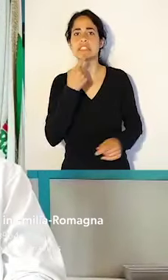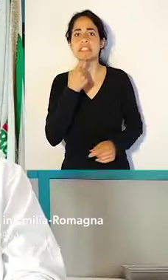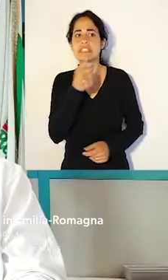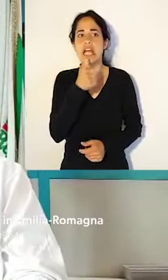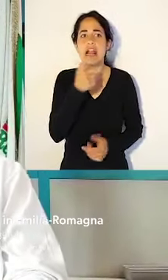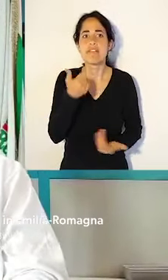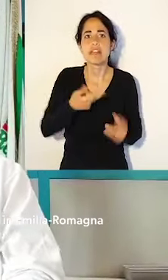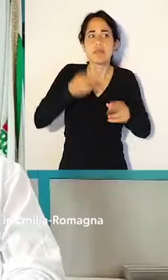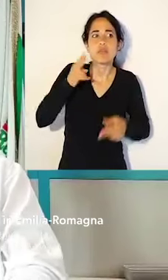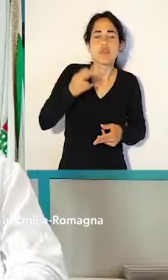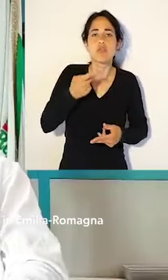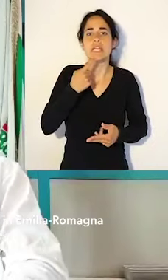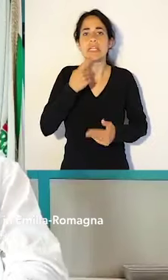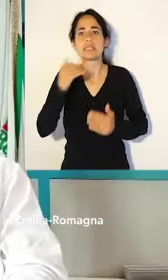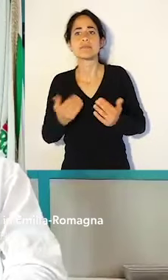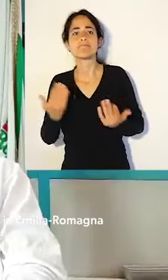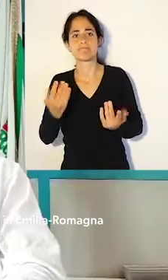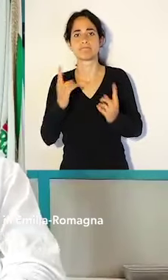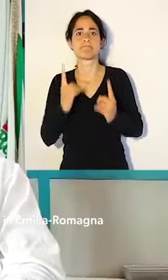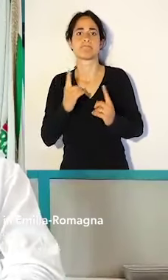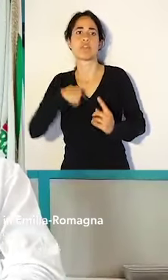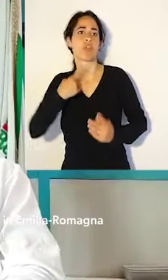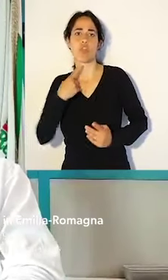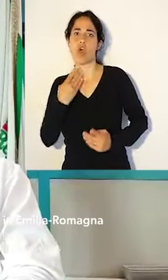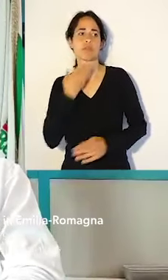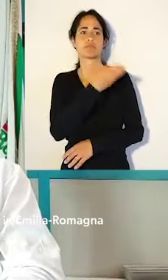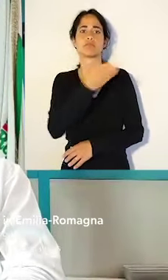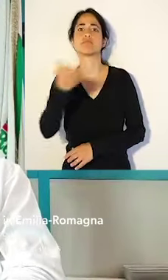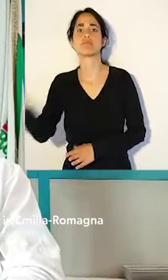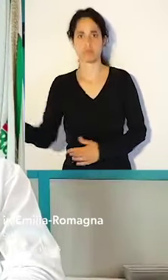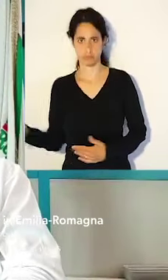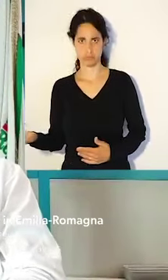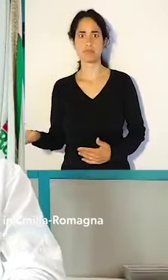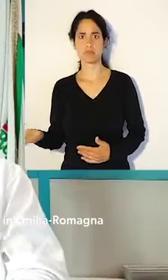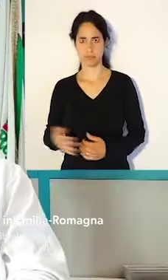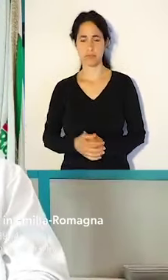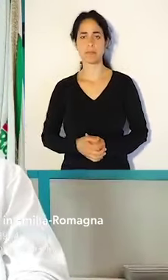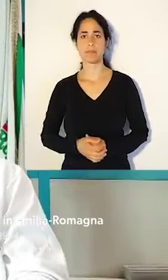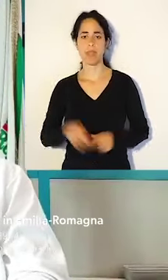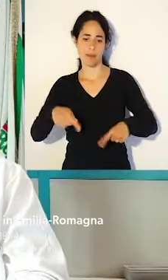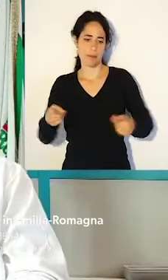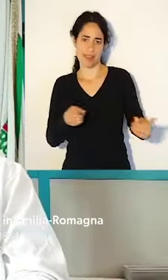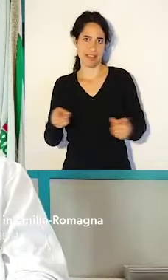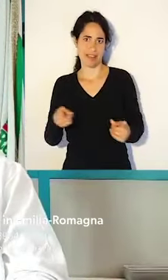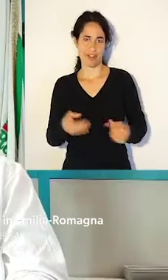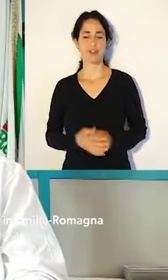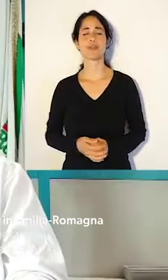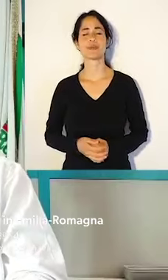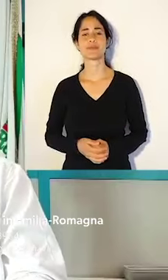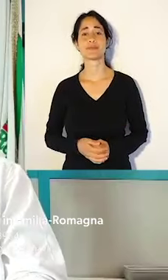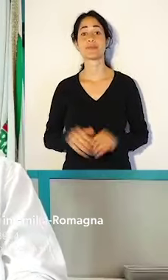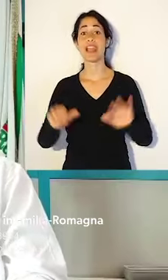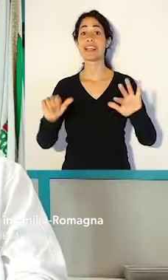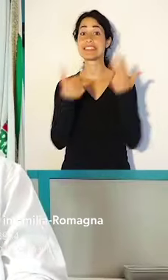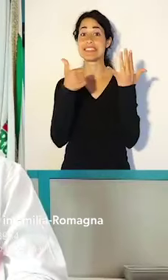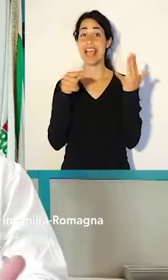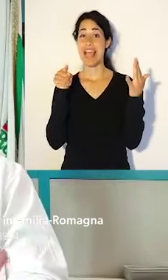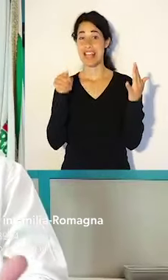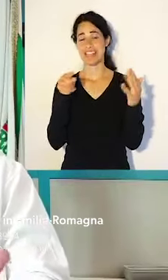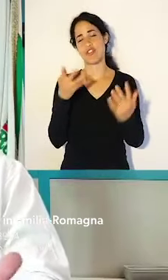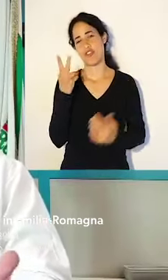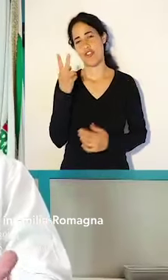esprimersi in questo periodo. Chiudo con quello che è il sesto e